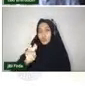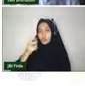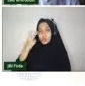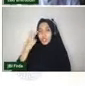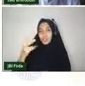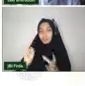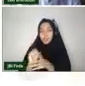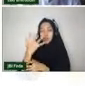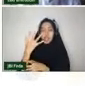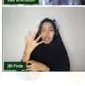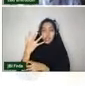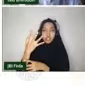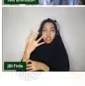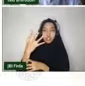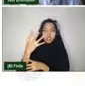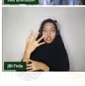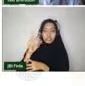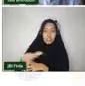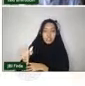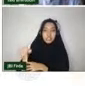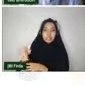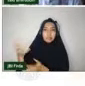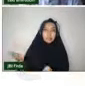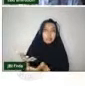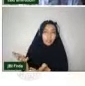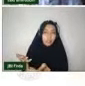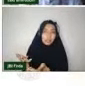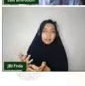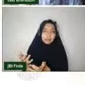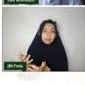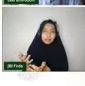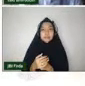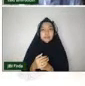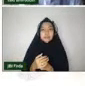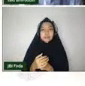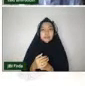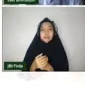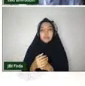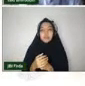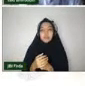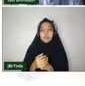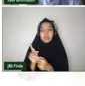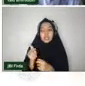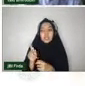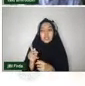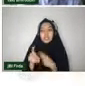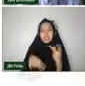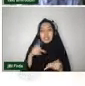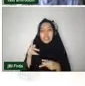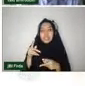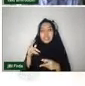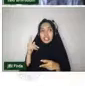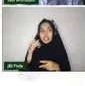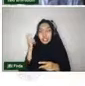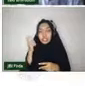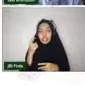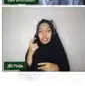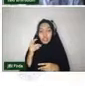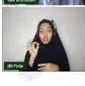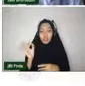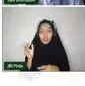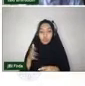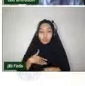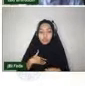perkembangan si anak. Gitu. Jangan sampai karena punya orang tua, akhirnya orang tua dengan